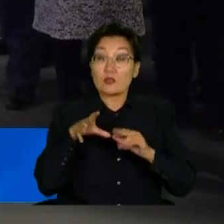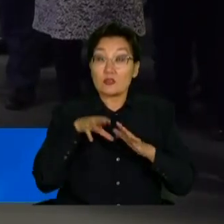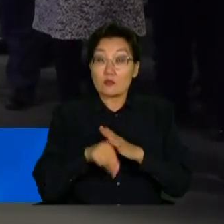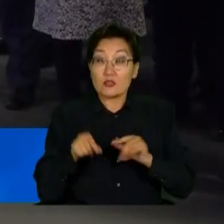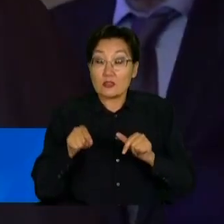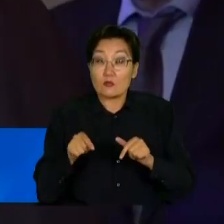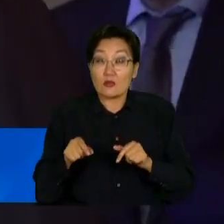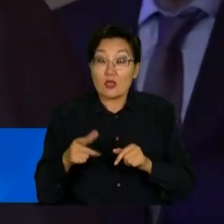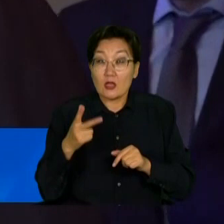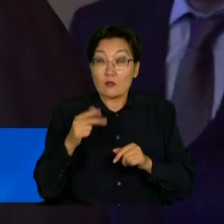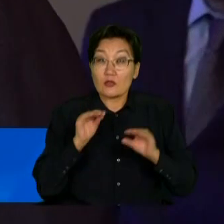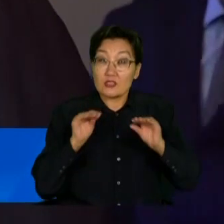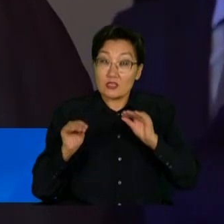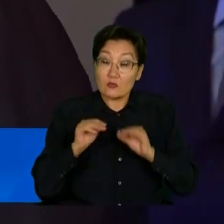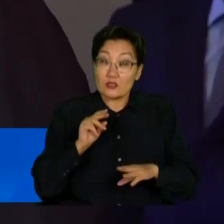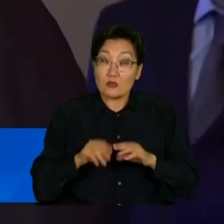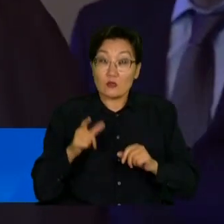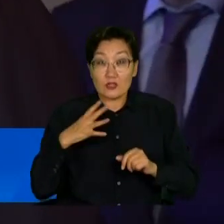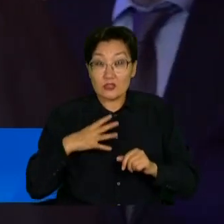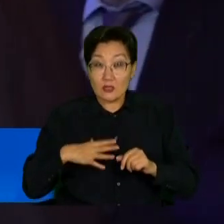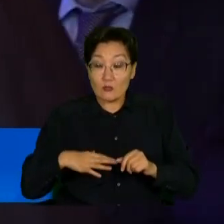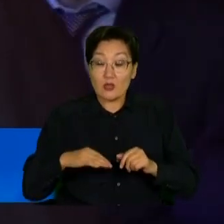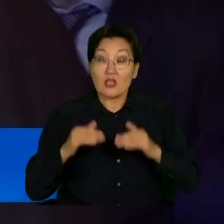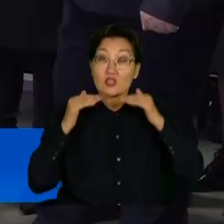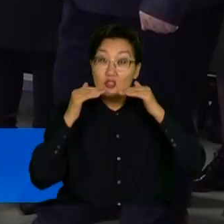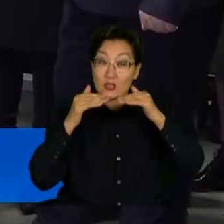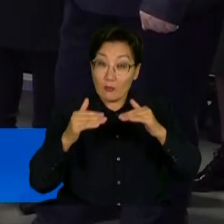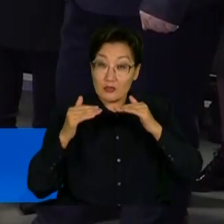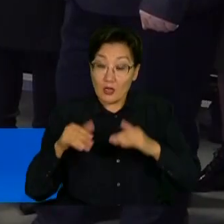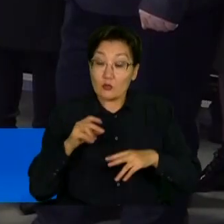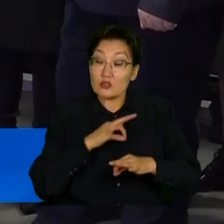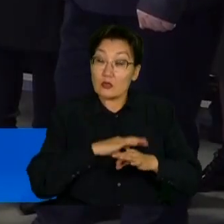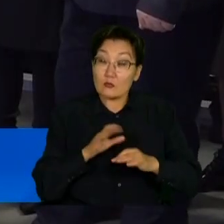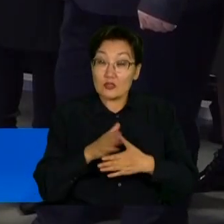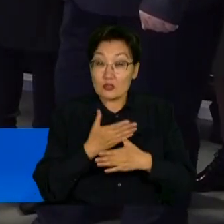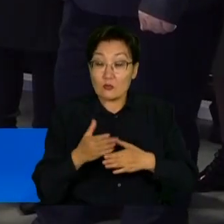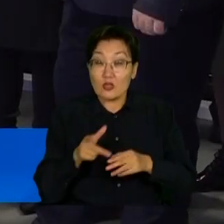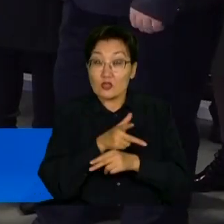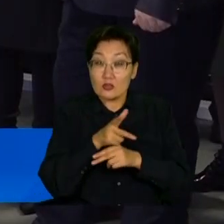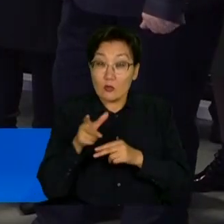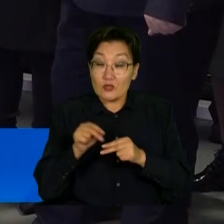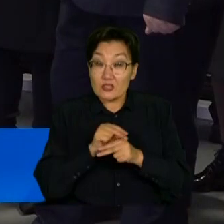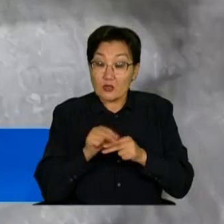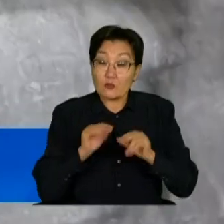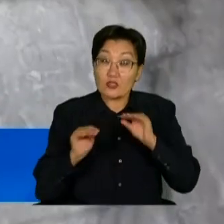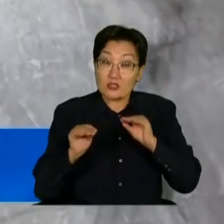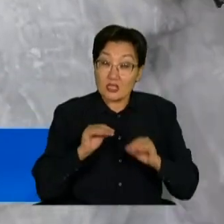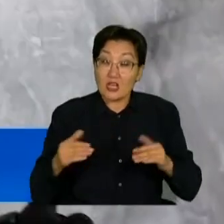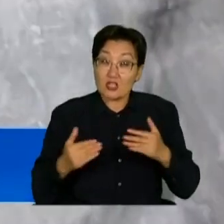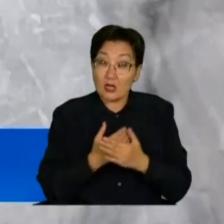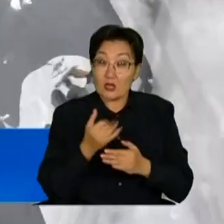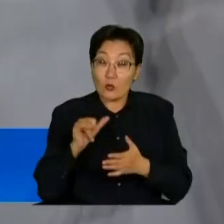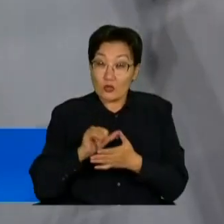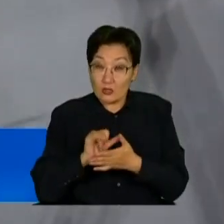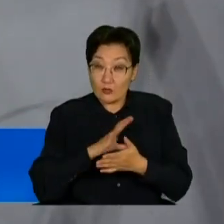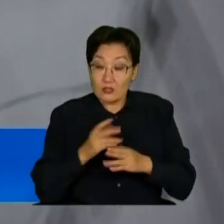мұнда бейімделгіш декорация салынып, төзімді полимерлі жабында қолданылған. Одан бөлек түсіру және монтаждау жабдықтары жаңадан орнатылып